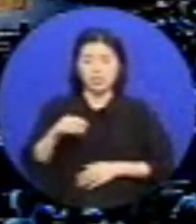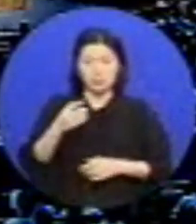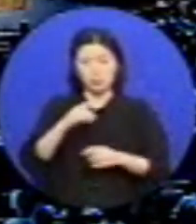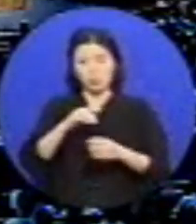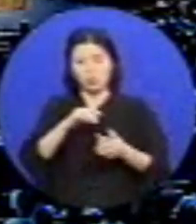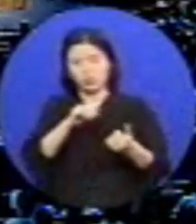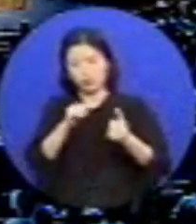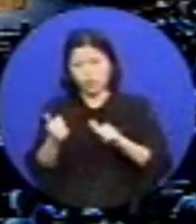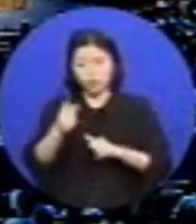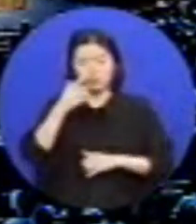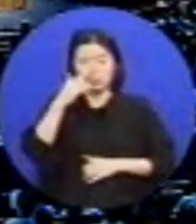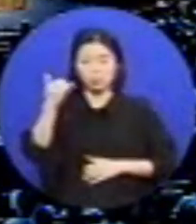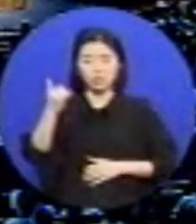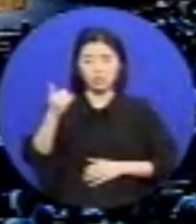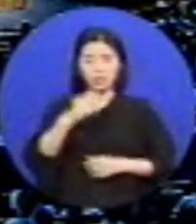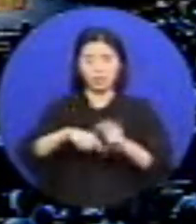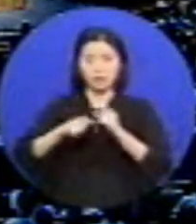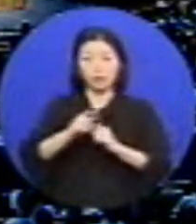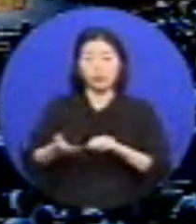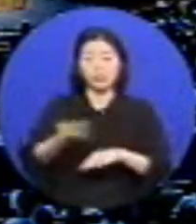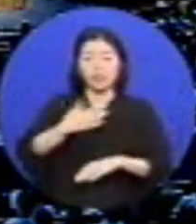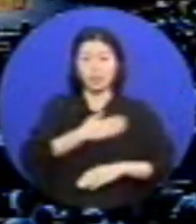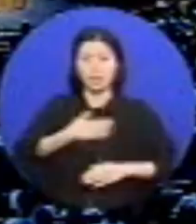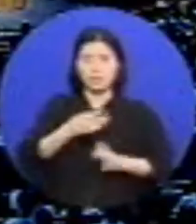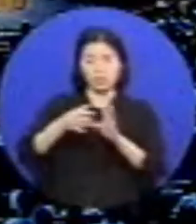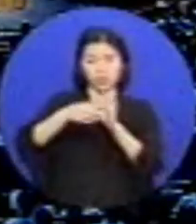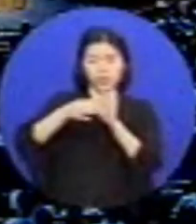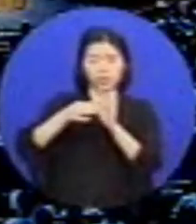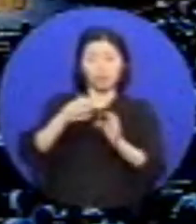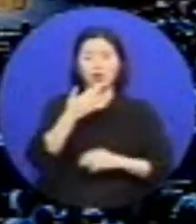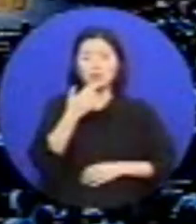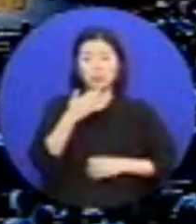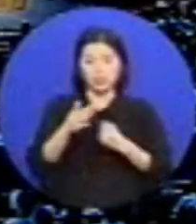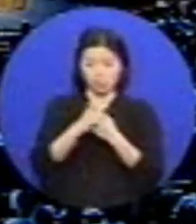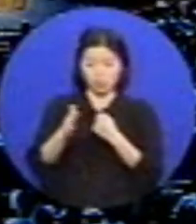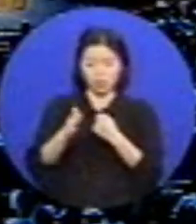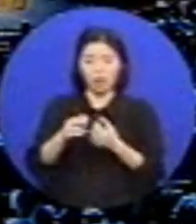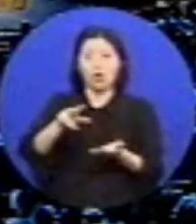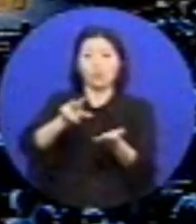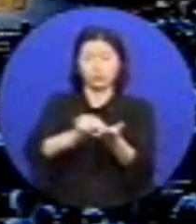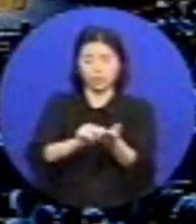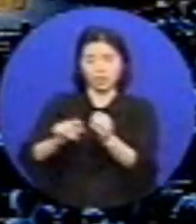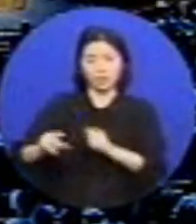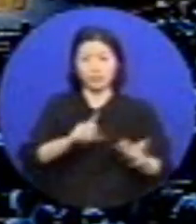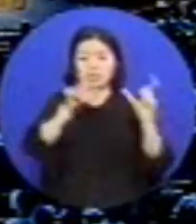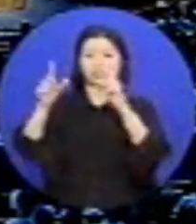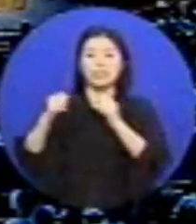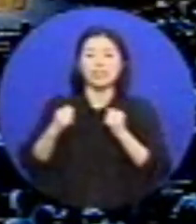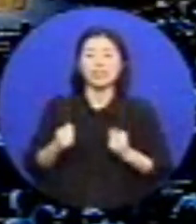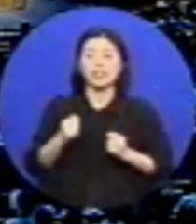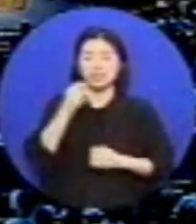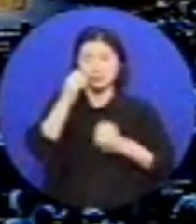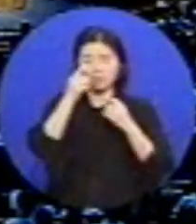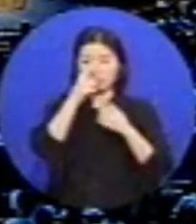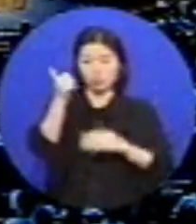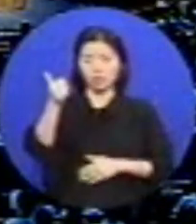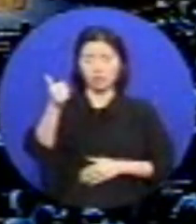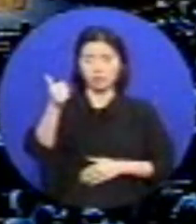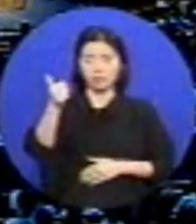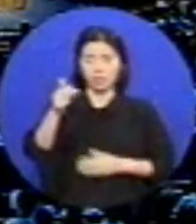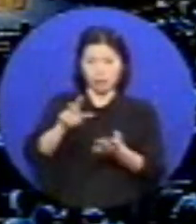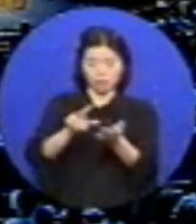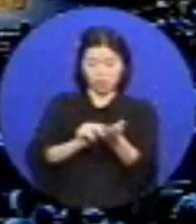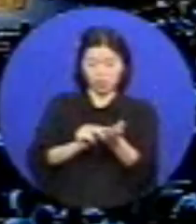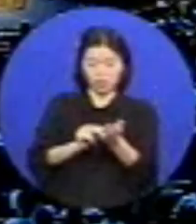감정적으로 얽힐 일이 없기 때문입니다. 문제는 살아계신 부모님입니다. 사람들은 살아계신